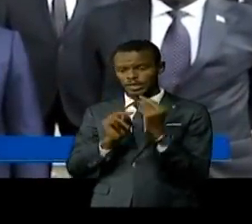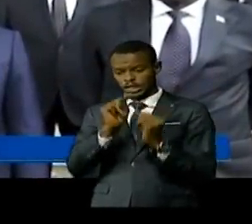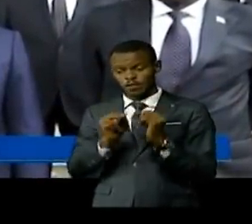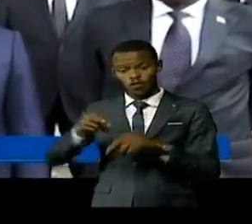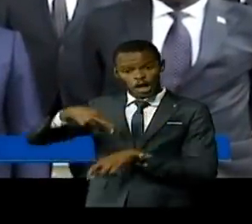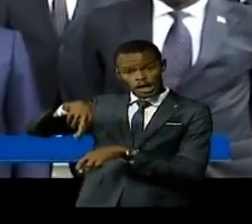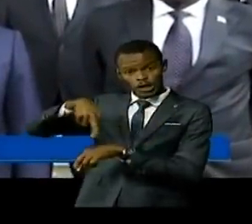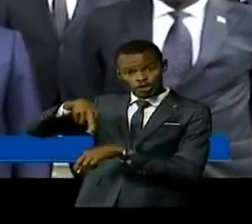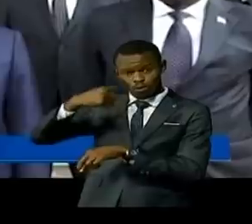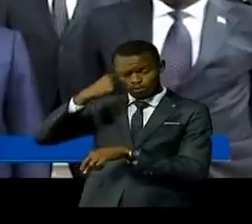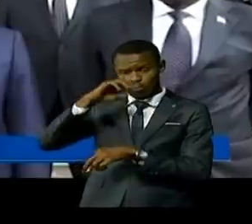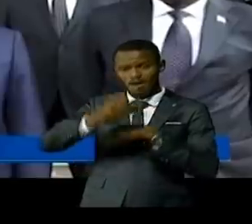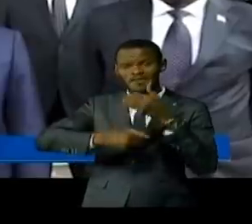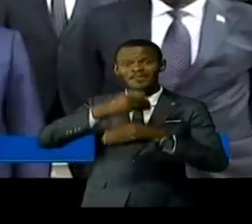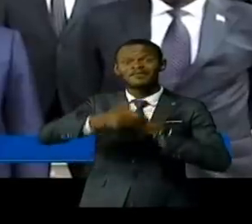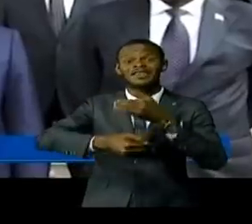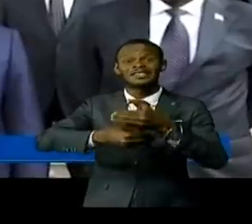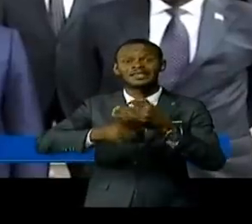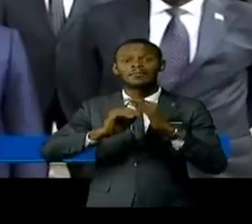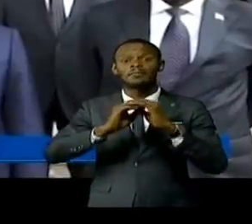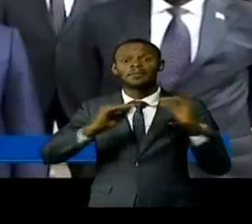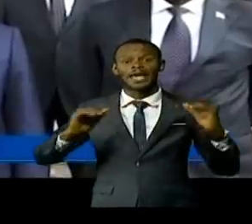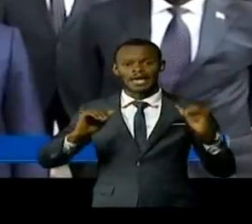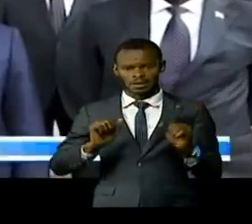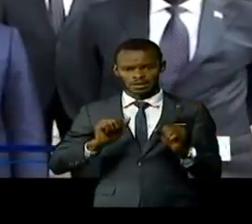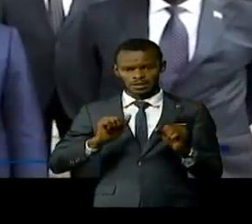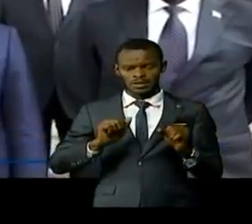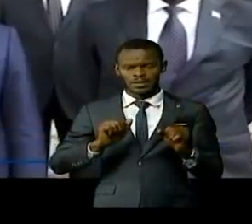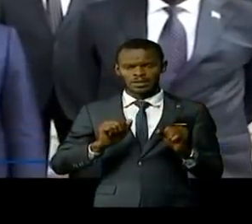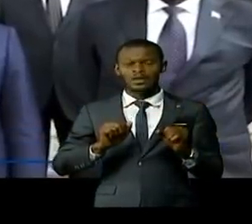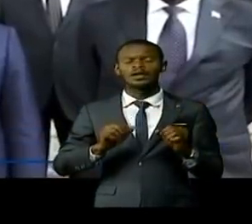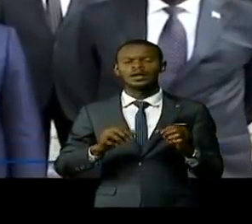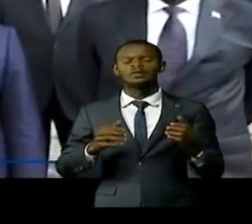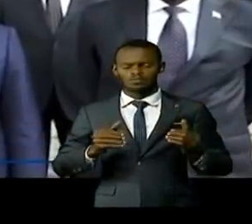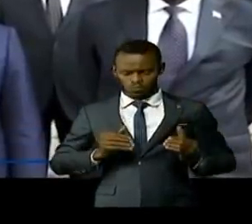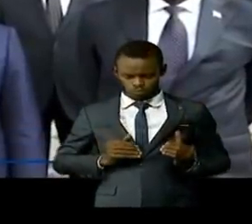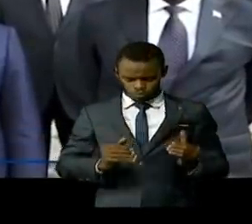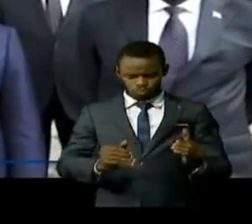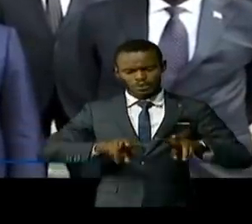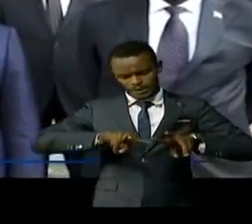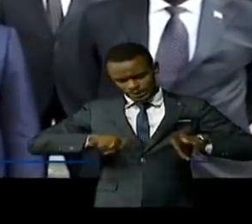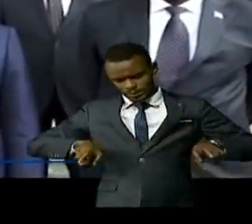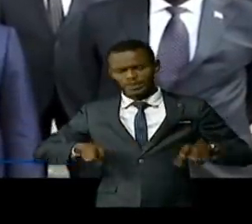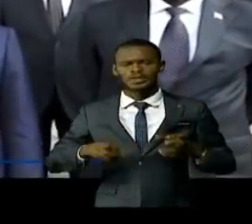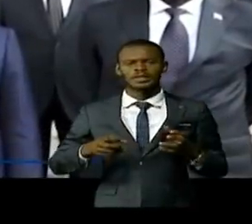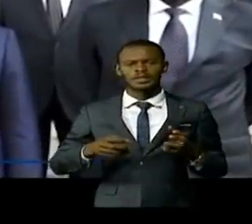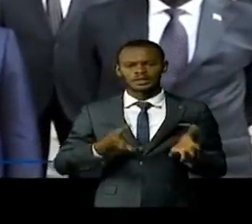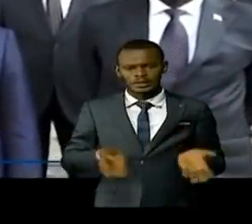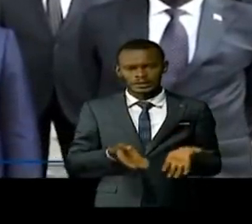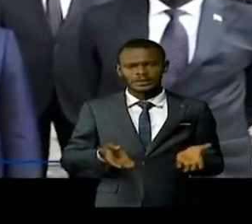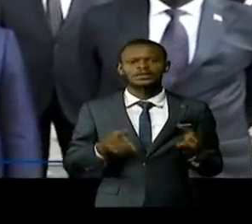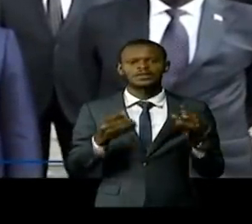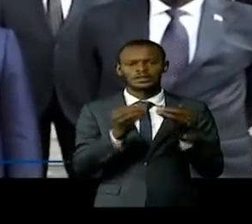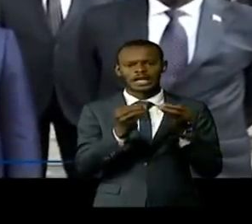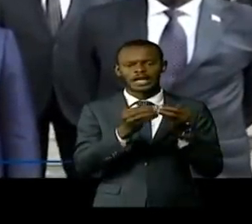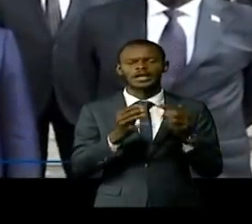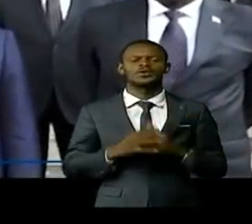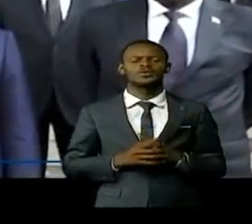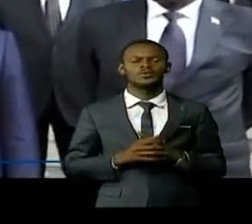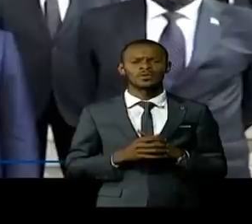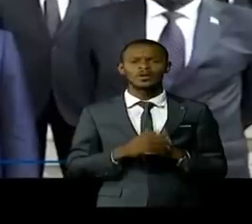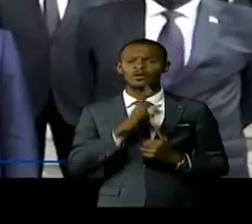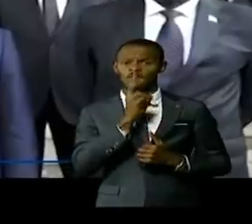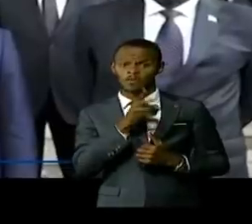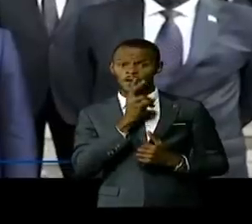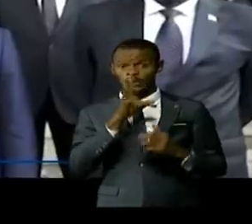générale dans la région des Grands Lacs. Le renforcement de cette coopération régionale est indispensable, bien sûr. Il y a eu beaucoup d'efforts qui ont